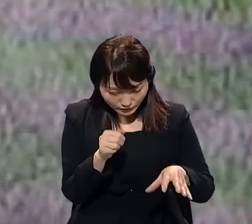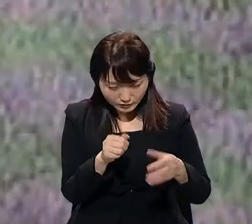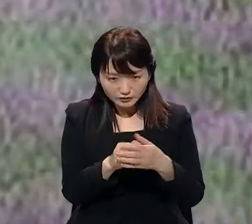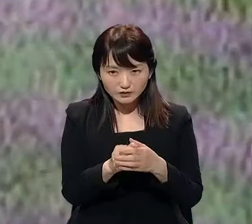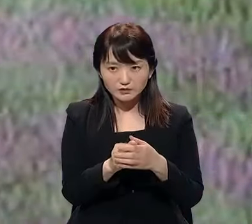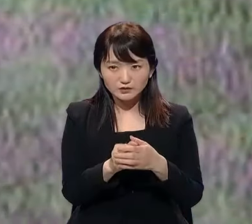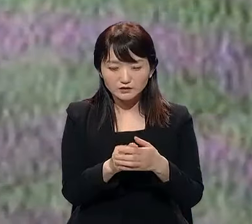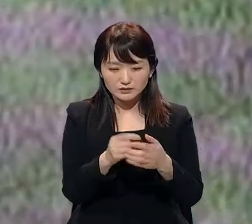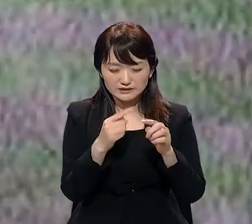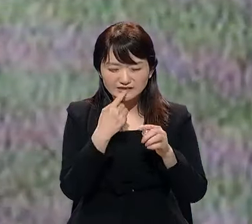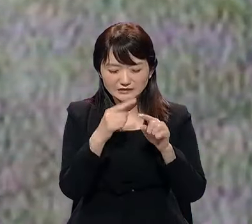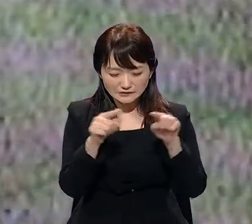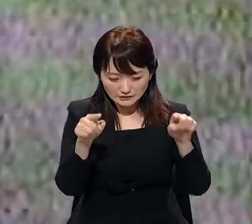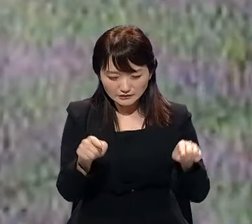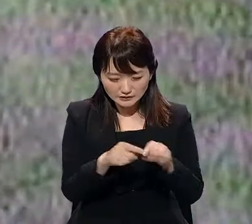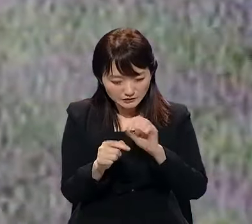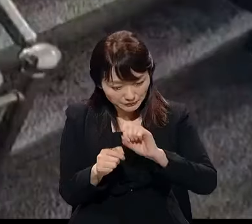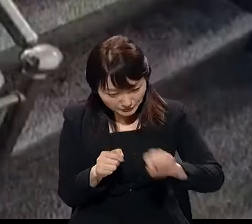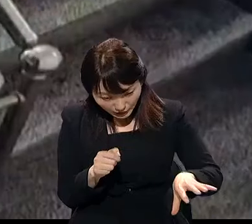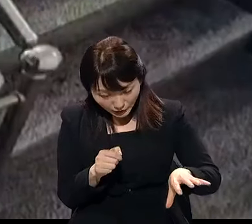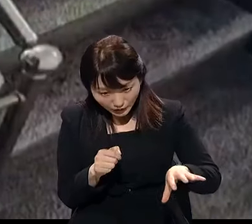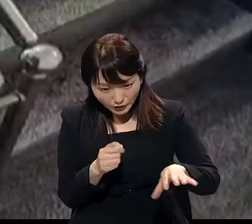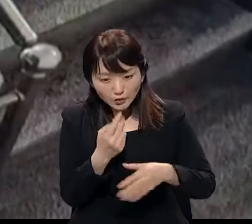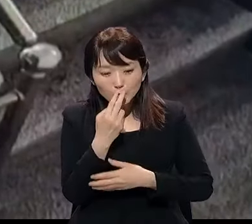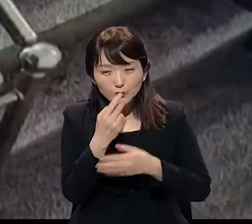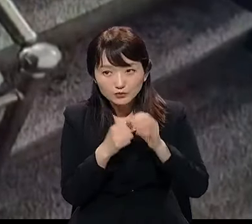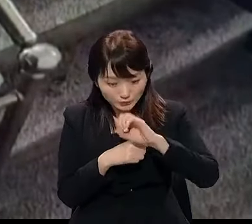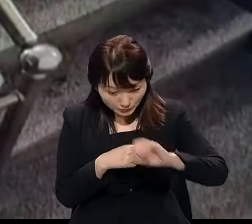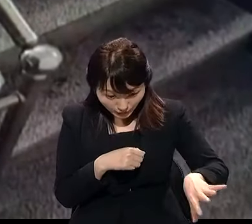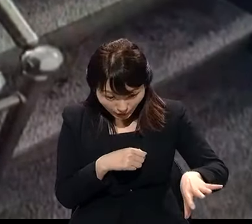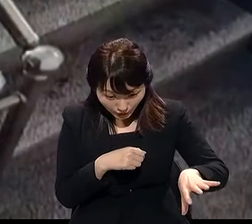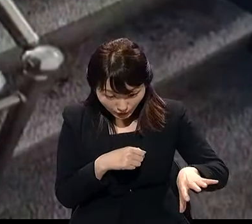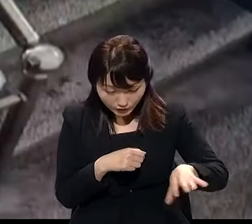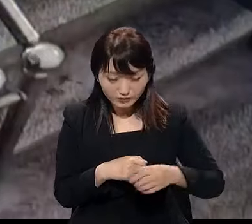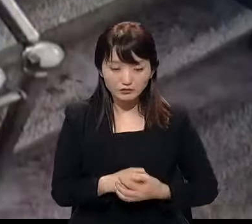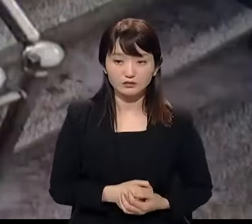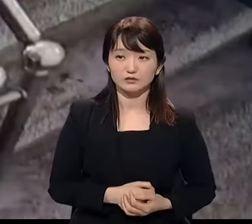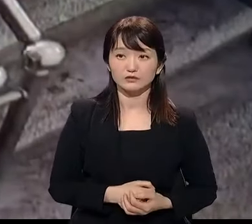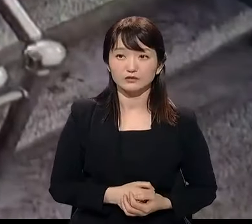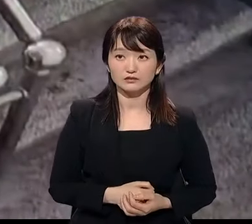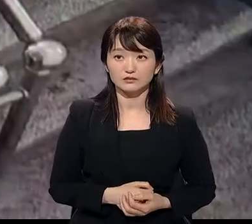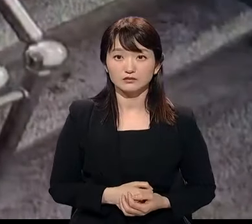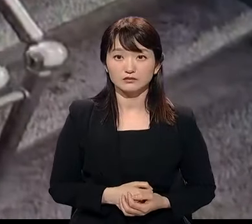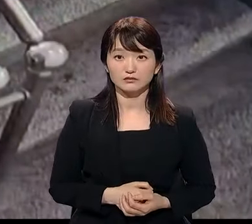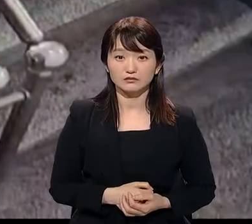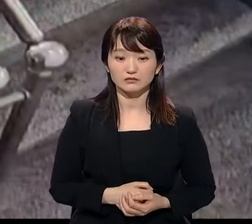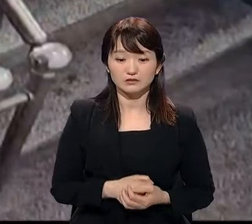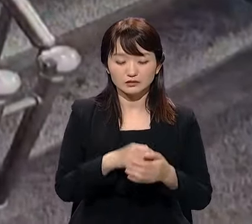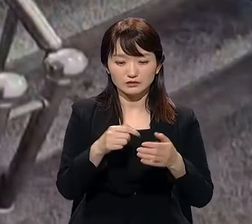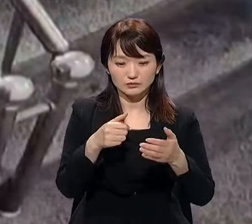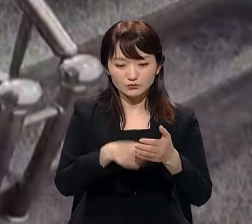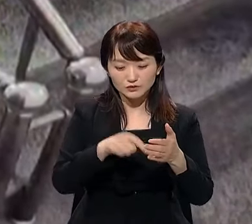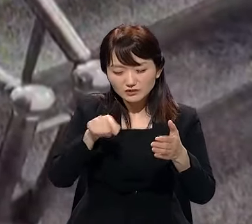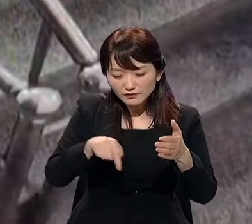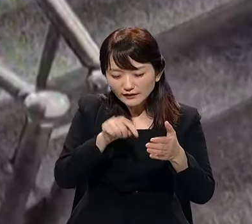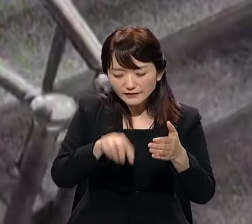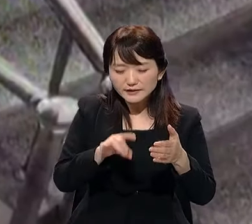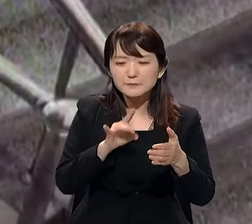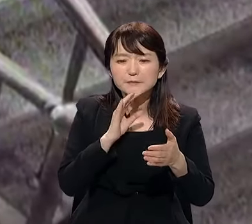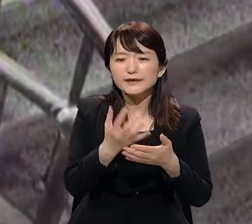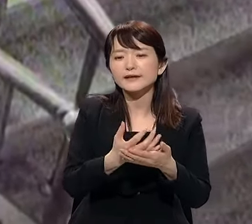빈 상자를 저렇게 떨어뜨리고 마지막으로 또 포장지까지 까고 버립니다. 자, 그러더니 알맹이만 소중하게